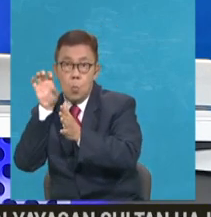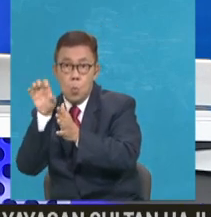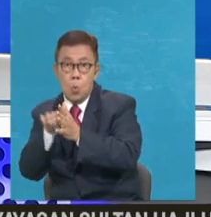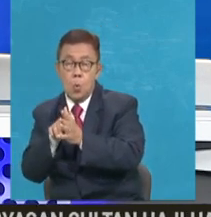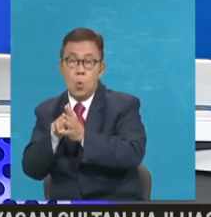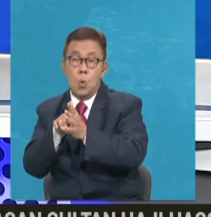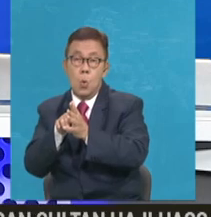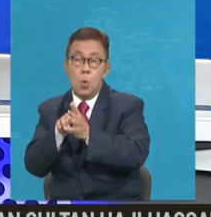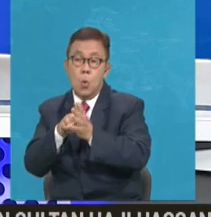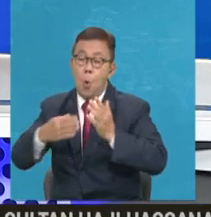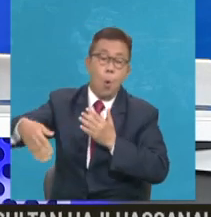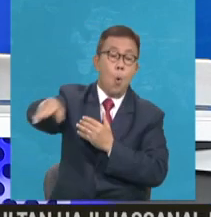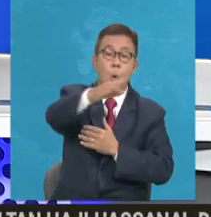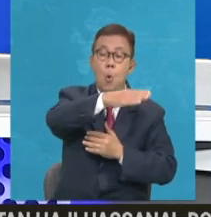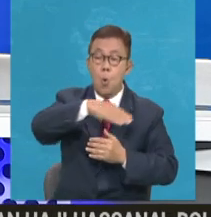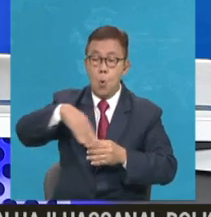elektrode